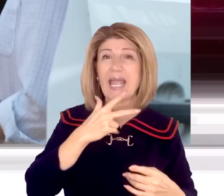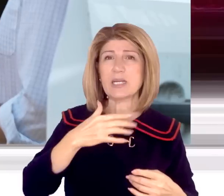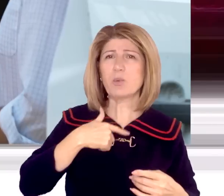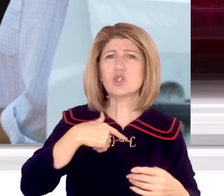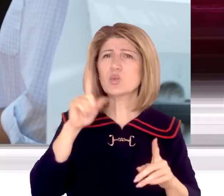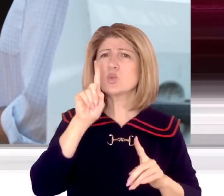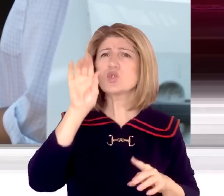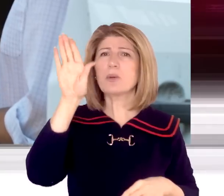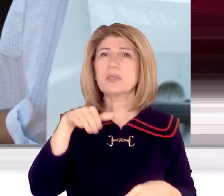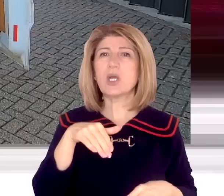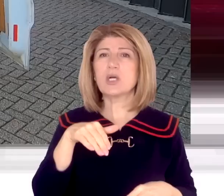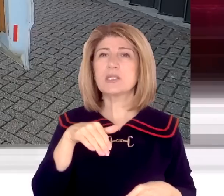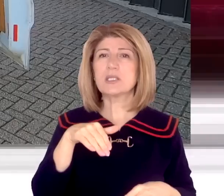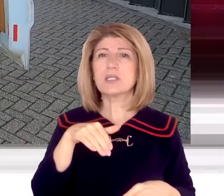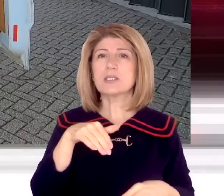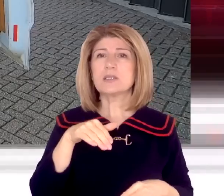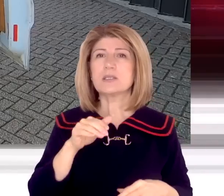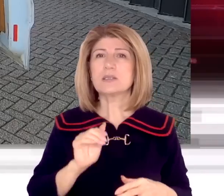مجاز از کجا میان؟